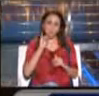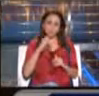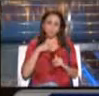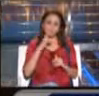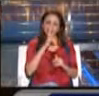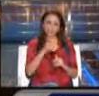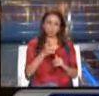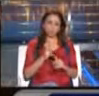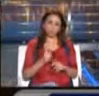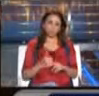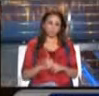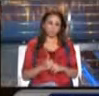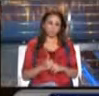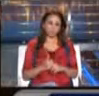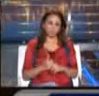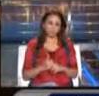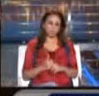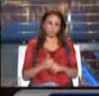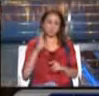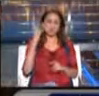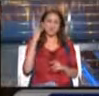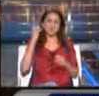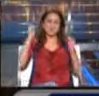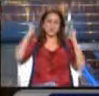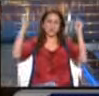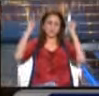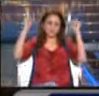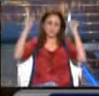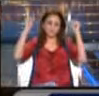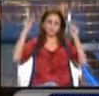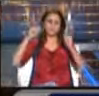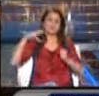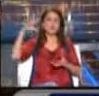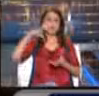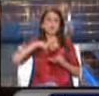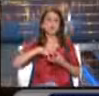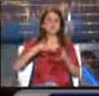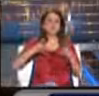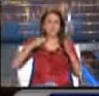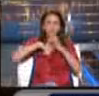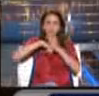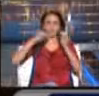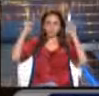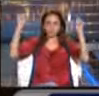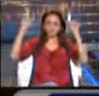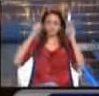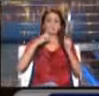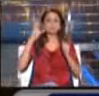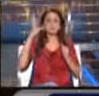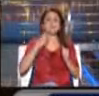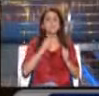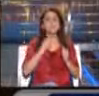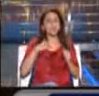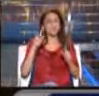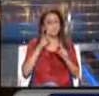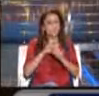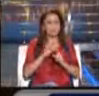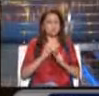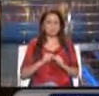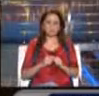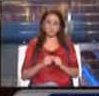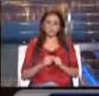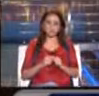فيه. الشباب الالتراس دول شباب وطني، شباب بيحب بلده، وشباب مش عايزين نعمل بقى زي بتاع التحرير. وكابتن